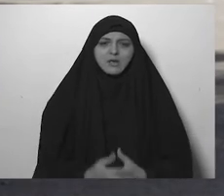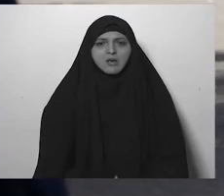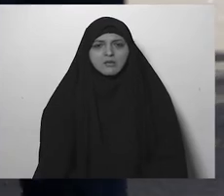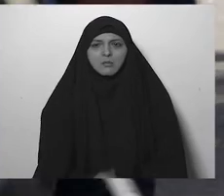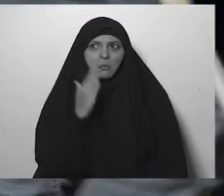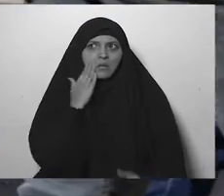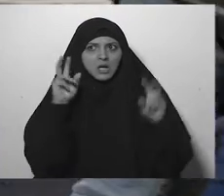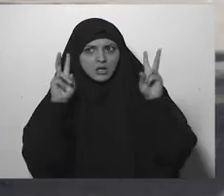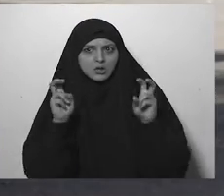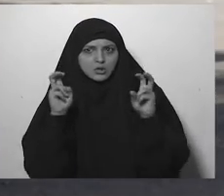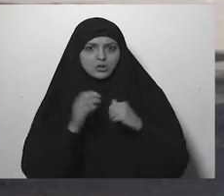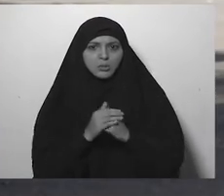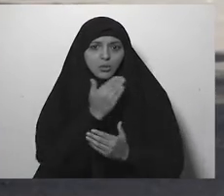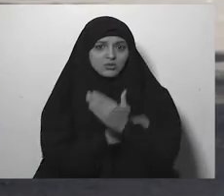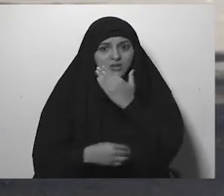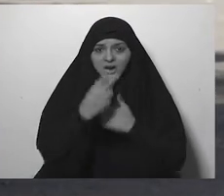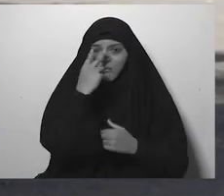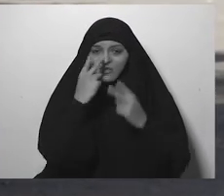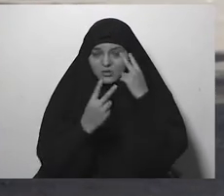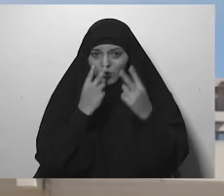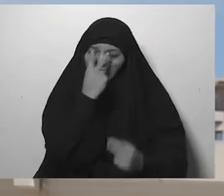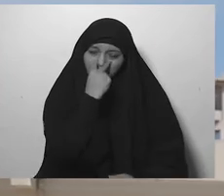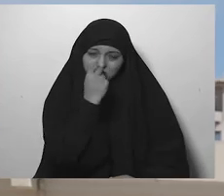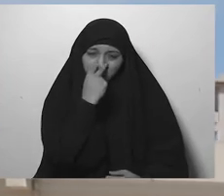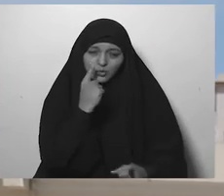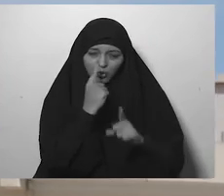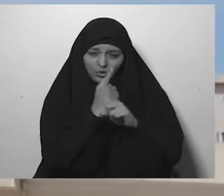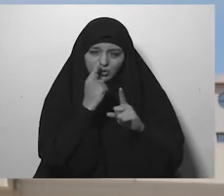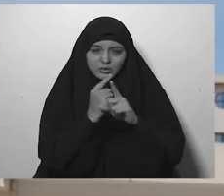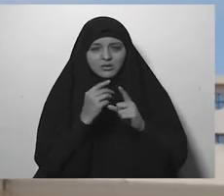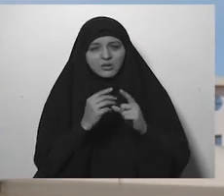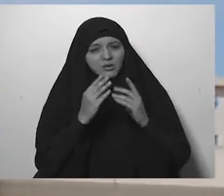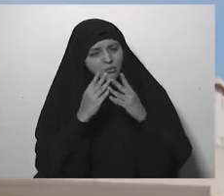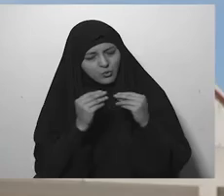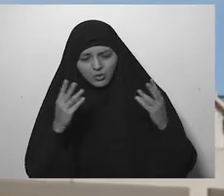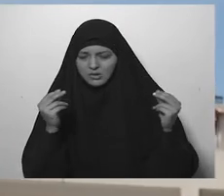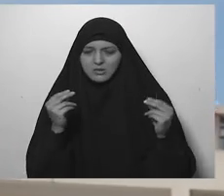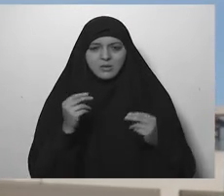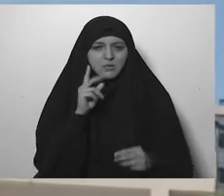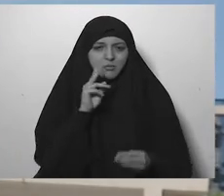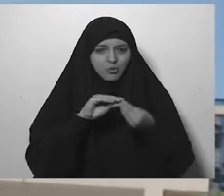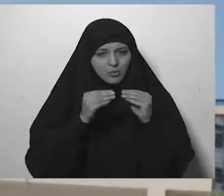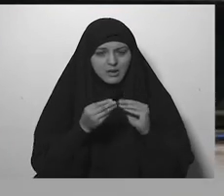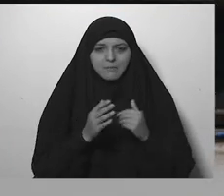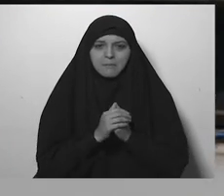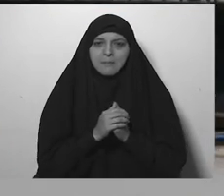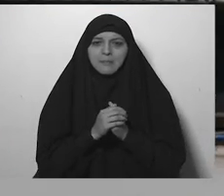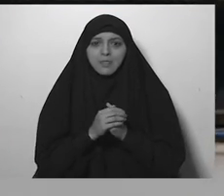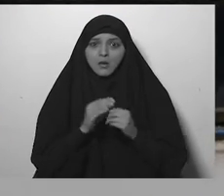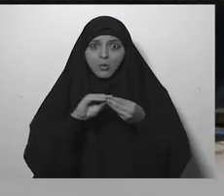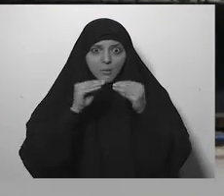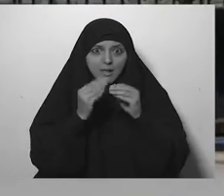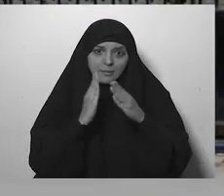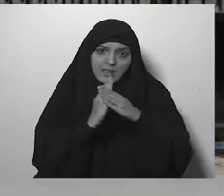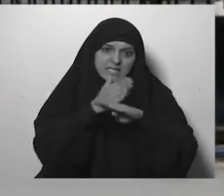handicaps différents. Par exemple, ils ont des handicaps visuels. Elles rencontrent aussi plusieurs difficultés. Le